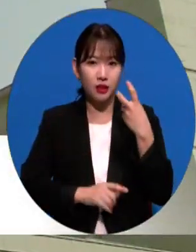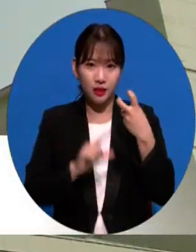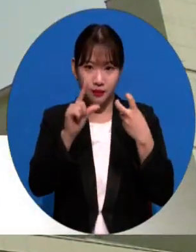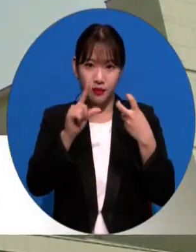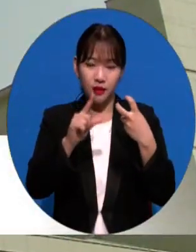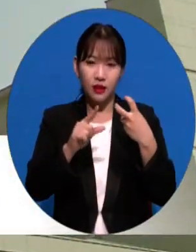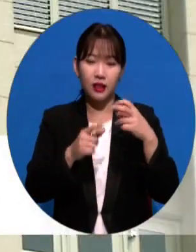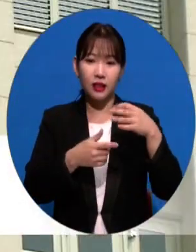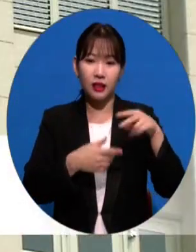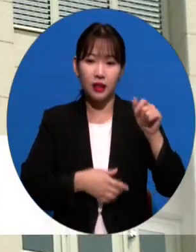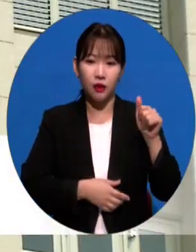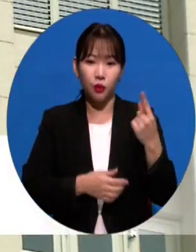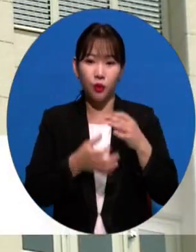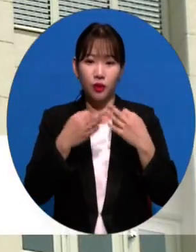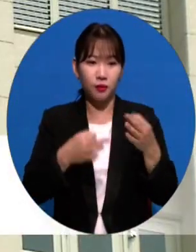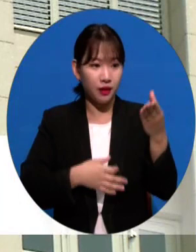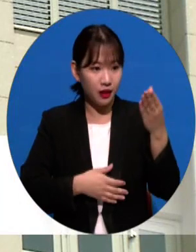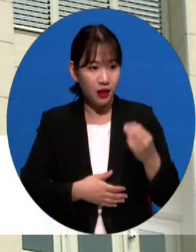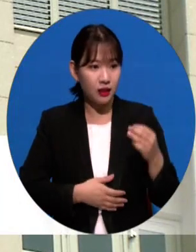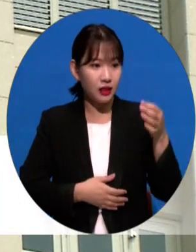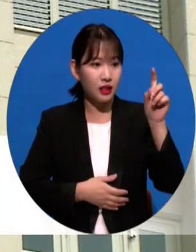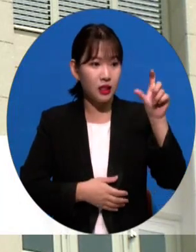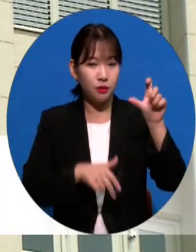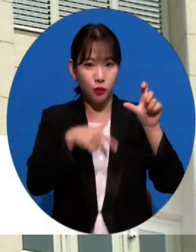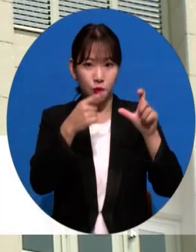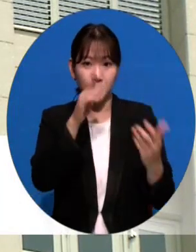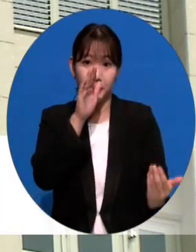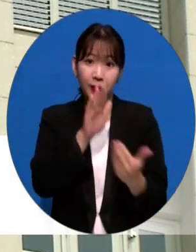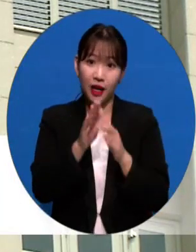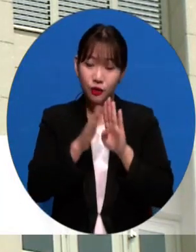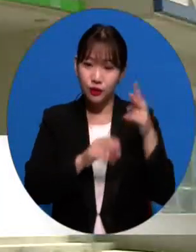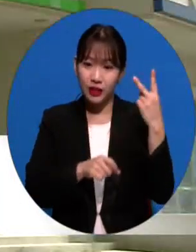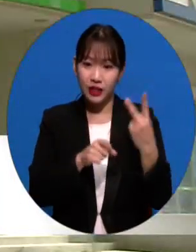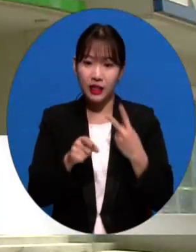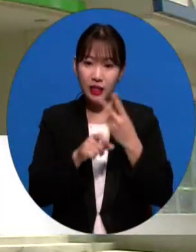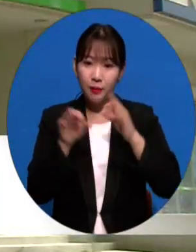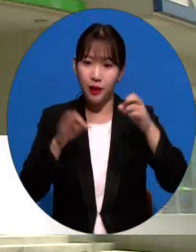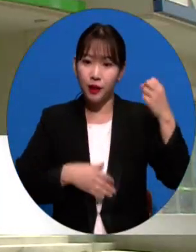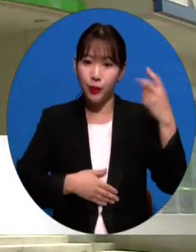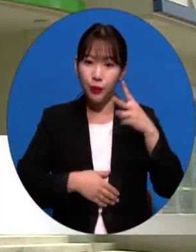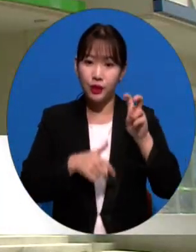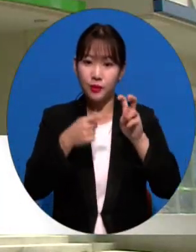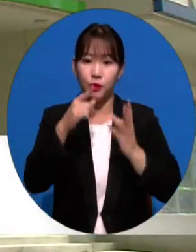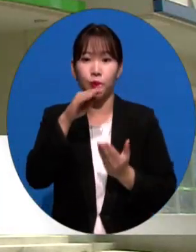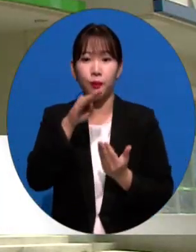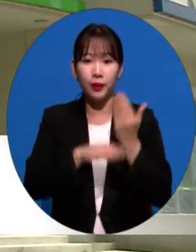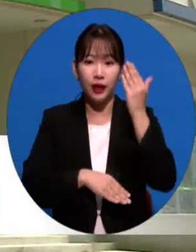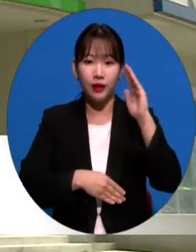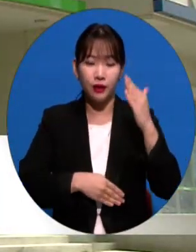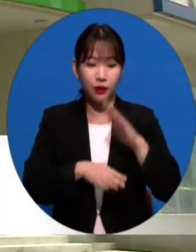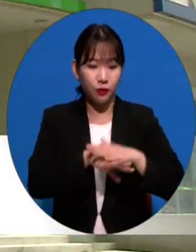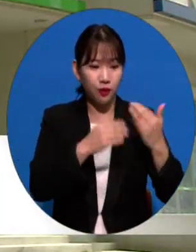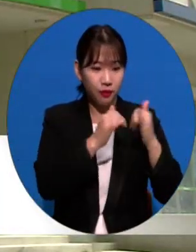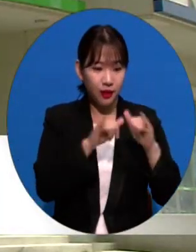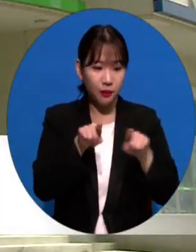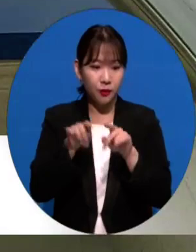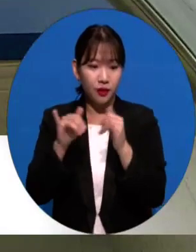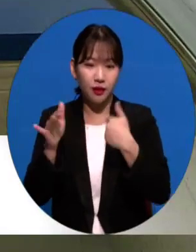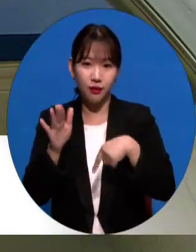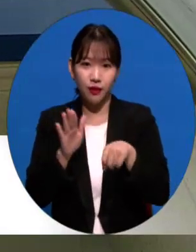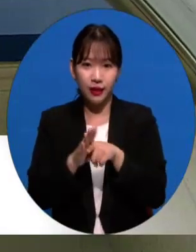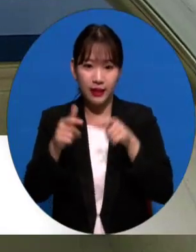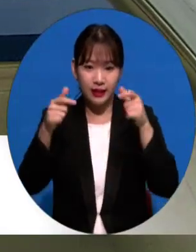2020년 상호금융대출금 15조 원을 달성한 이래 2년 만에 20조 원을 돌파해 농업인과 서민을 위한